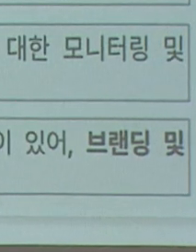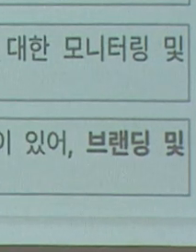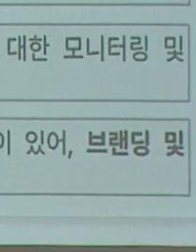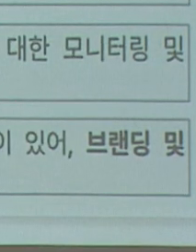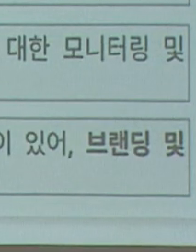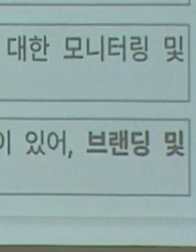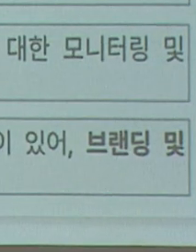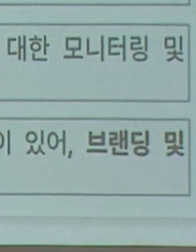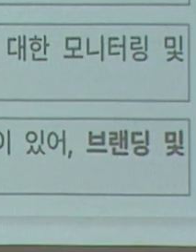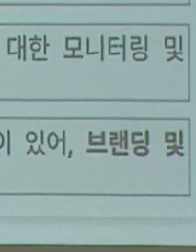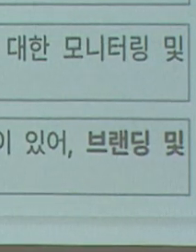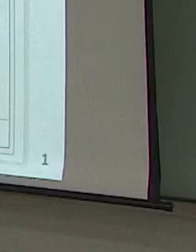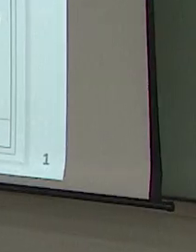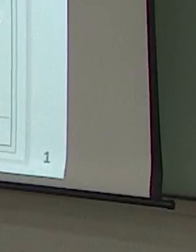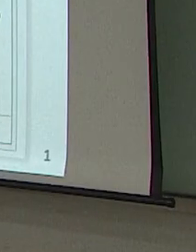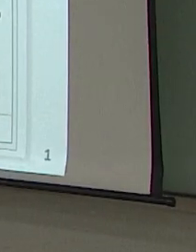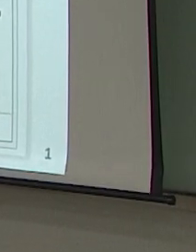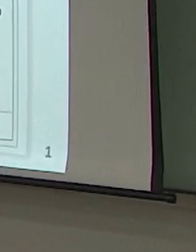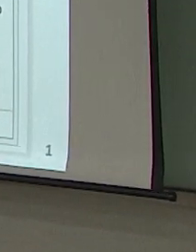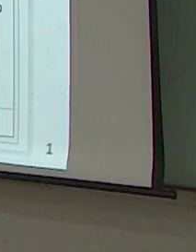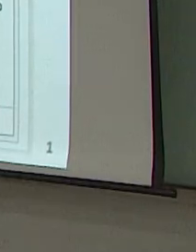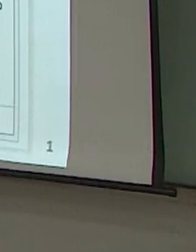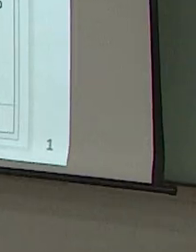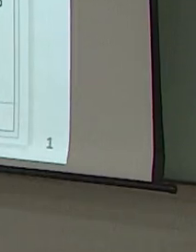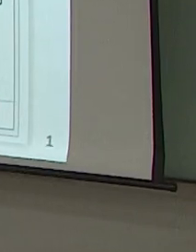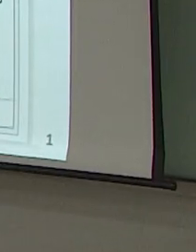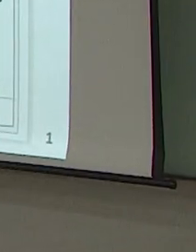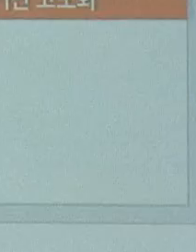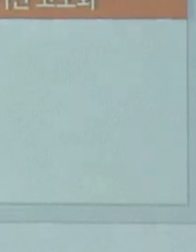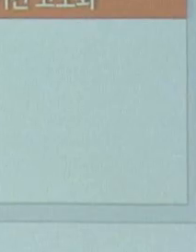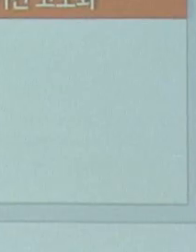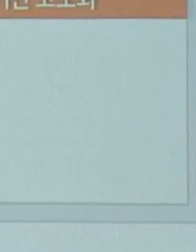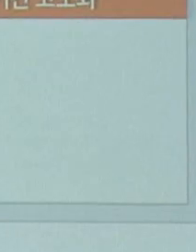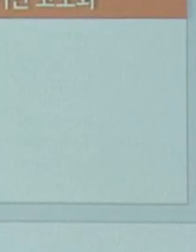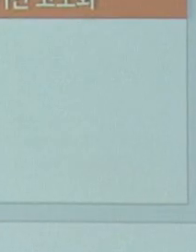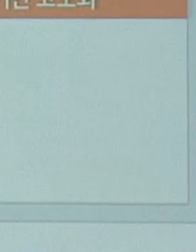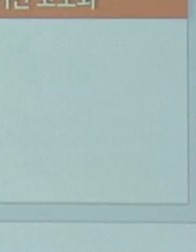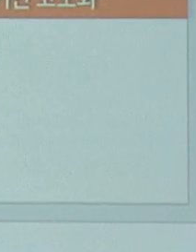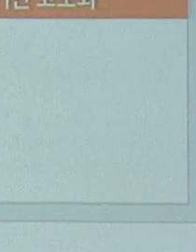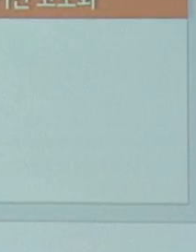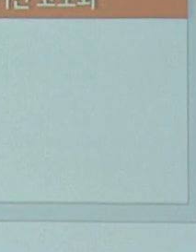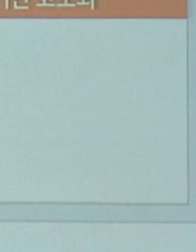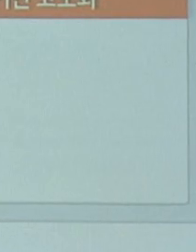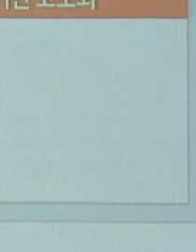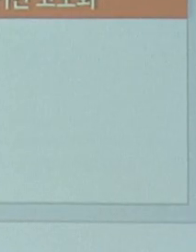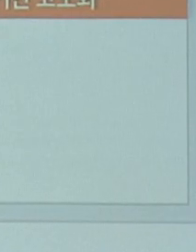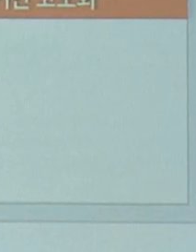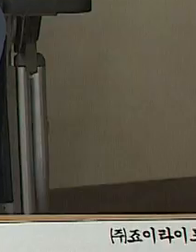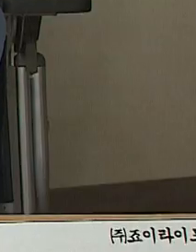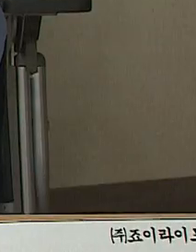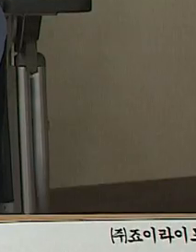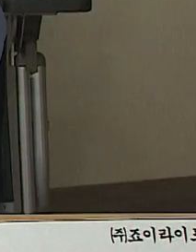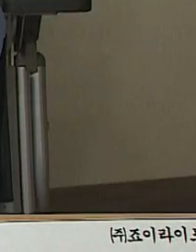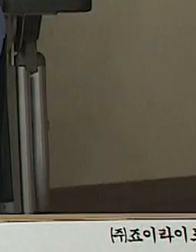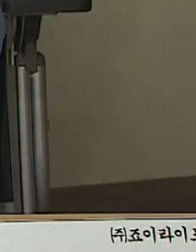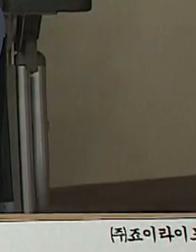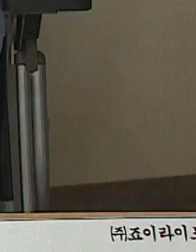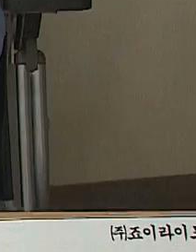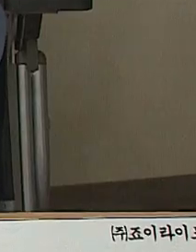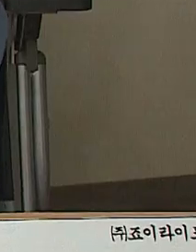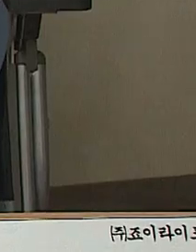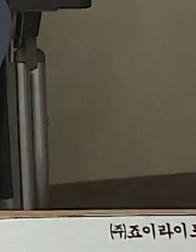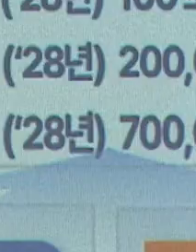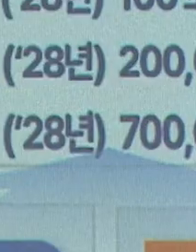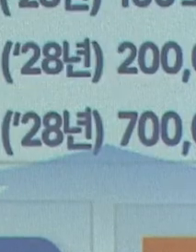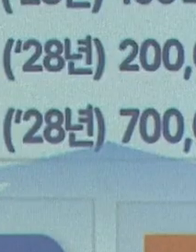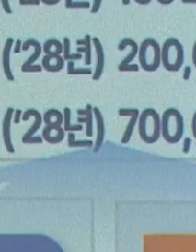목소리가 나왔습니다. 자리에서는 정책 방향에 따른 추진 전략을 논의해 지난 2022년 장애인 기업 매출액의